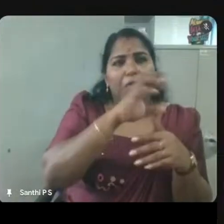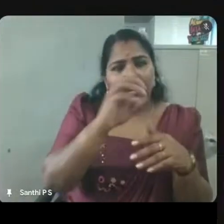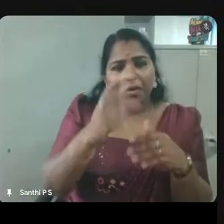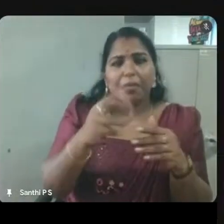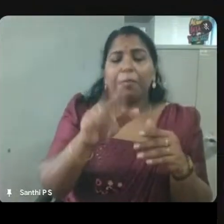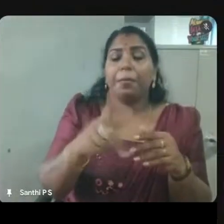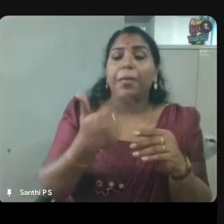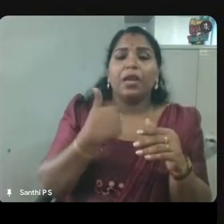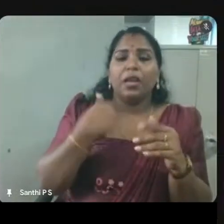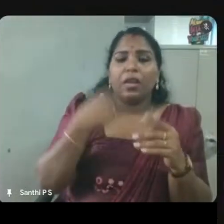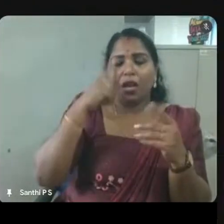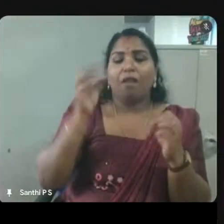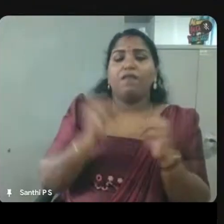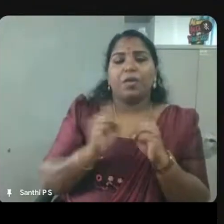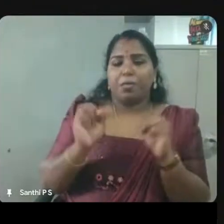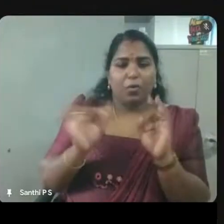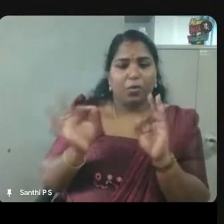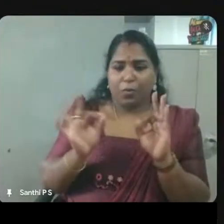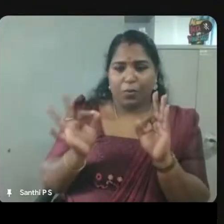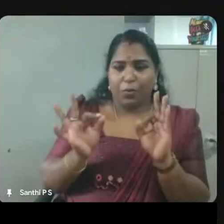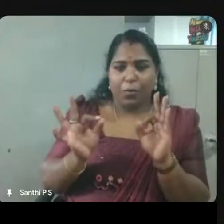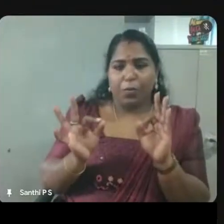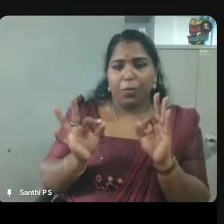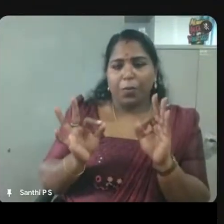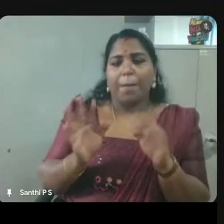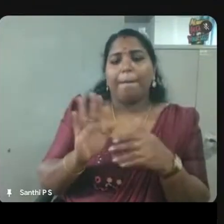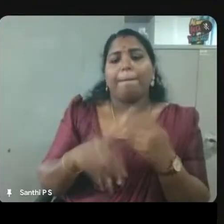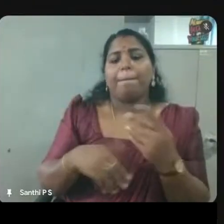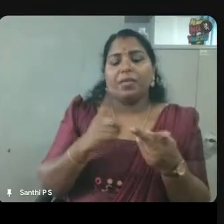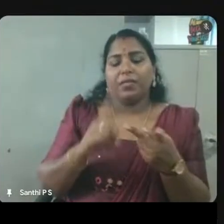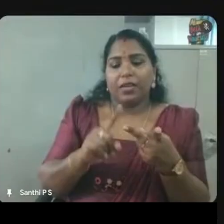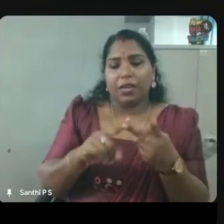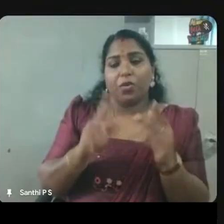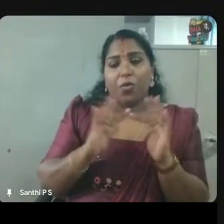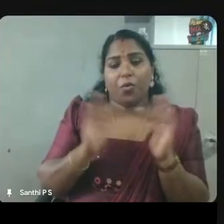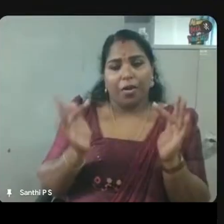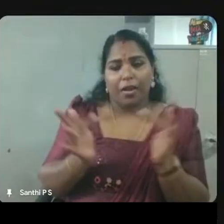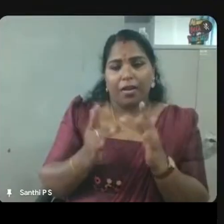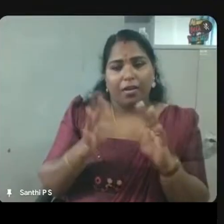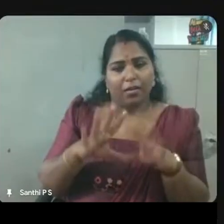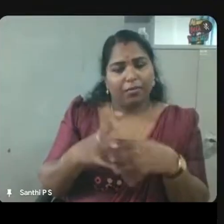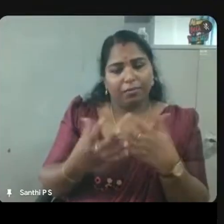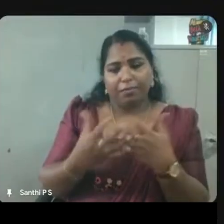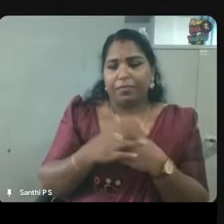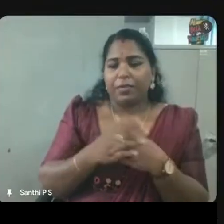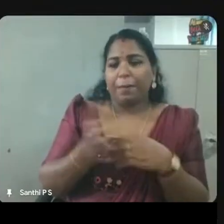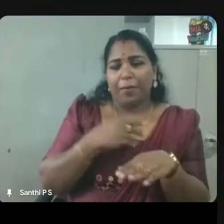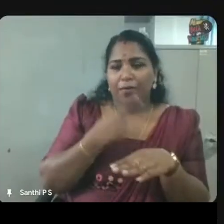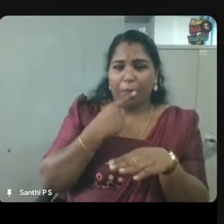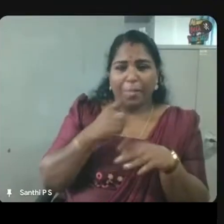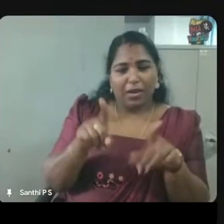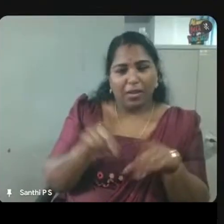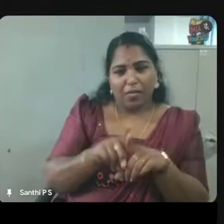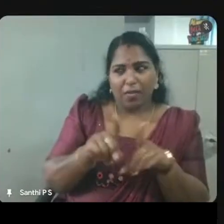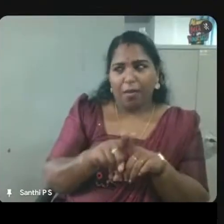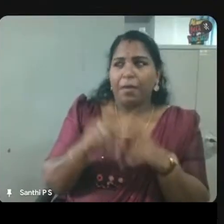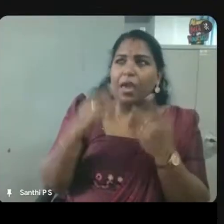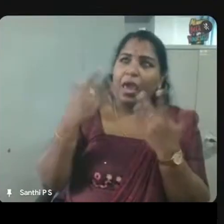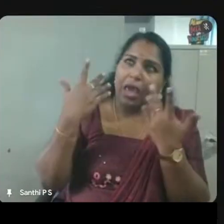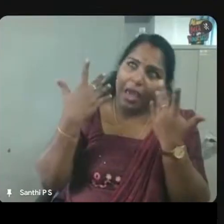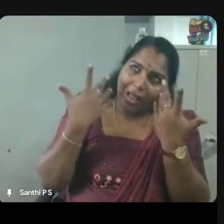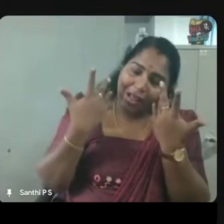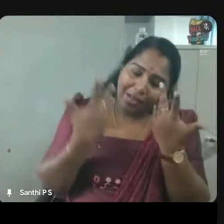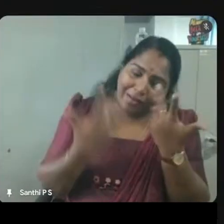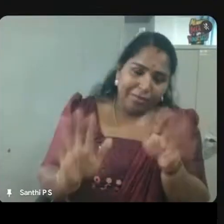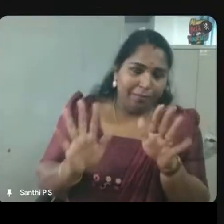റീസൺ. ഇനി സെക്കൻഡ് റീസൺ, മാം ഓൺലൈൻ ക്ലാസ് ചെയ്യുന്നു എന്നുള്ളതാണ്. ഓൺലൈൻ ക്ലാസ് ഞാൻ നേരത്തെ പറഞ്ഞു, നമ്മൾ ഏത് സ്ക്രീൻ യൂസ് ചെയ്യുമ്പോഴും, ഇപ്പൊ